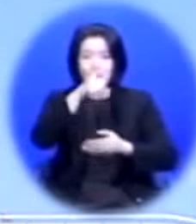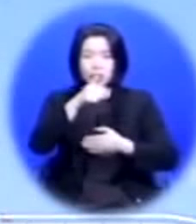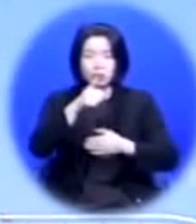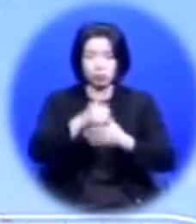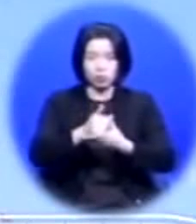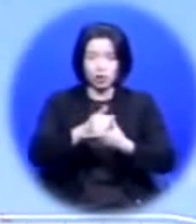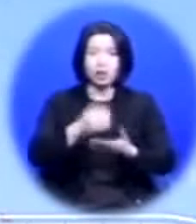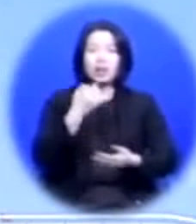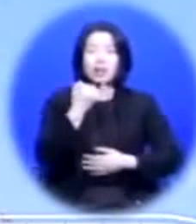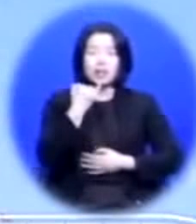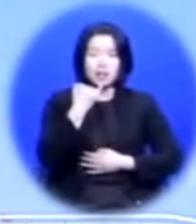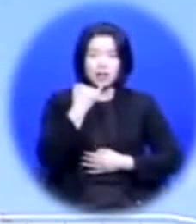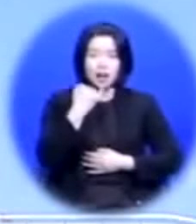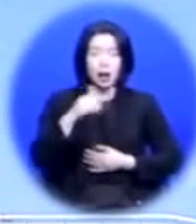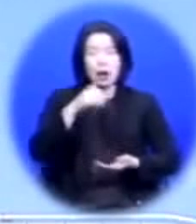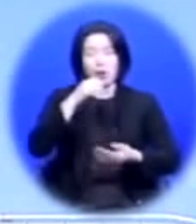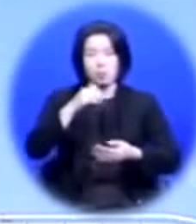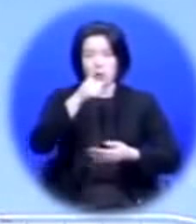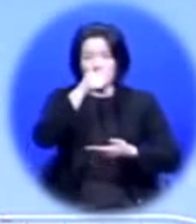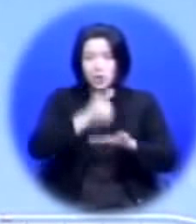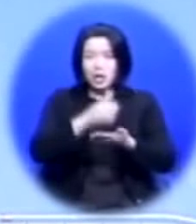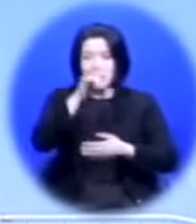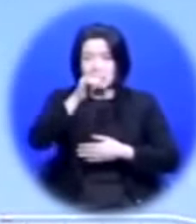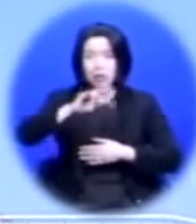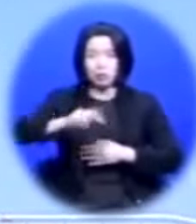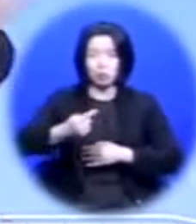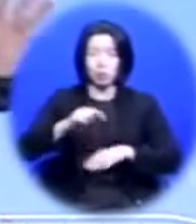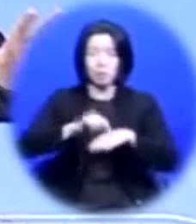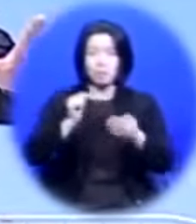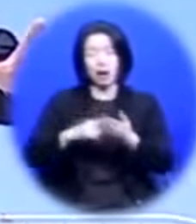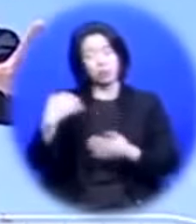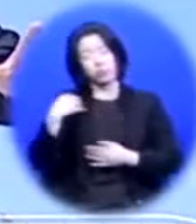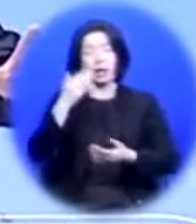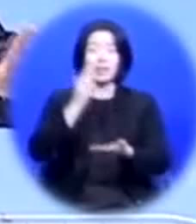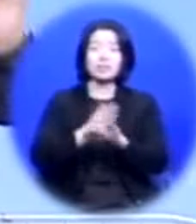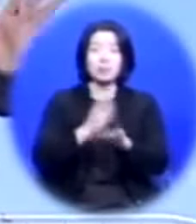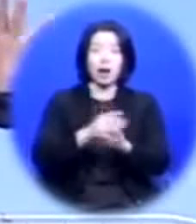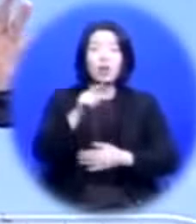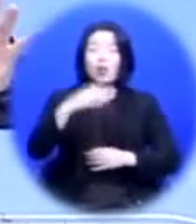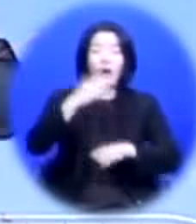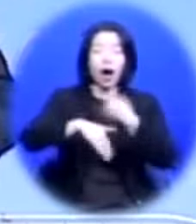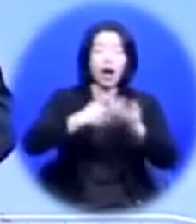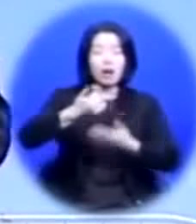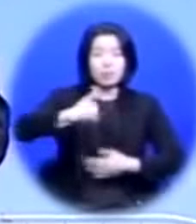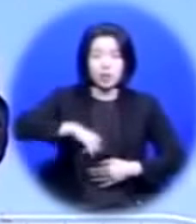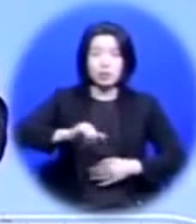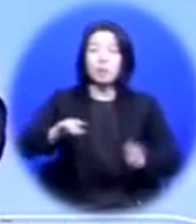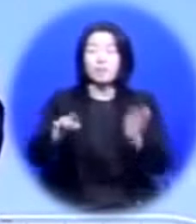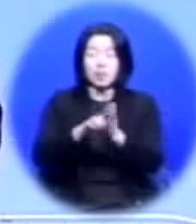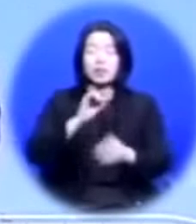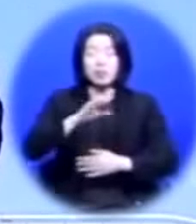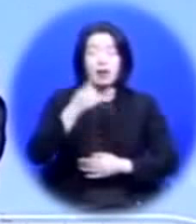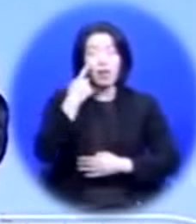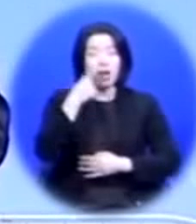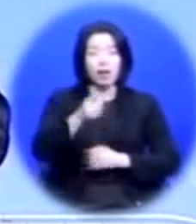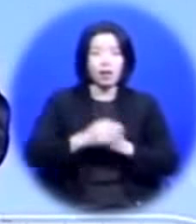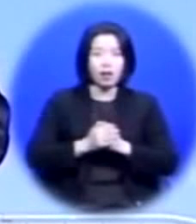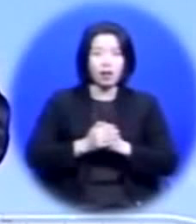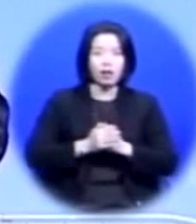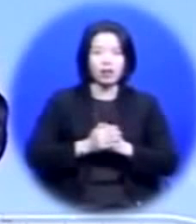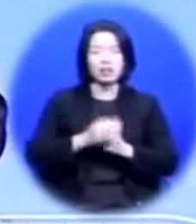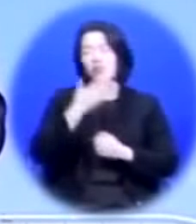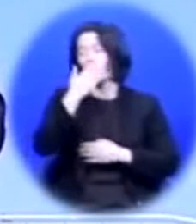그렇게 뭐 마음에 부담 갖지 마 너 하나님 자녀가 됐잖아 믿기만 해 그럴 리가